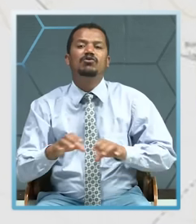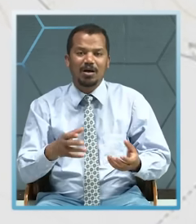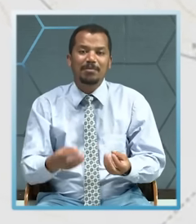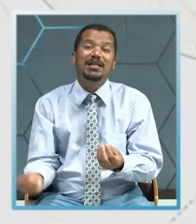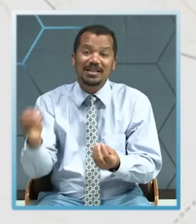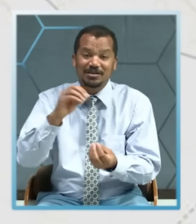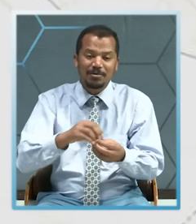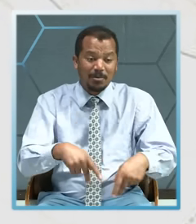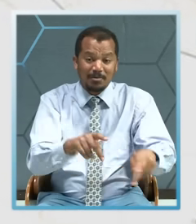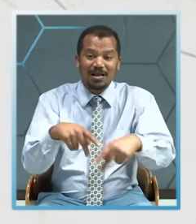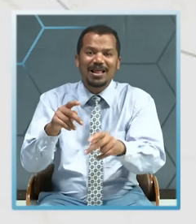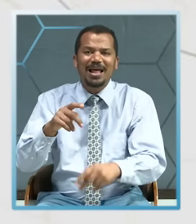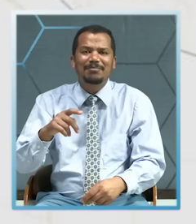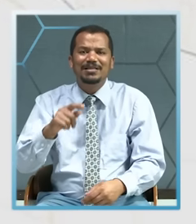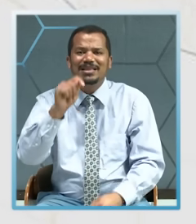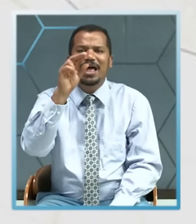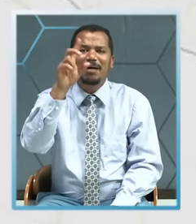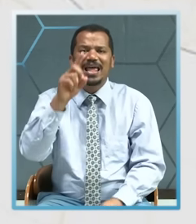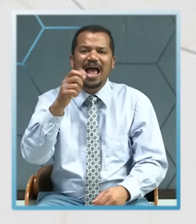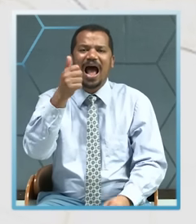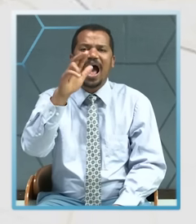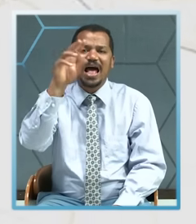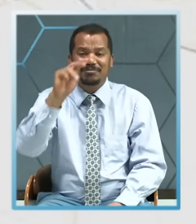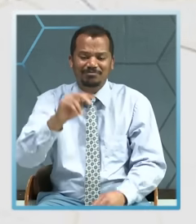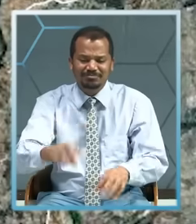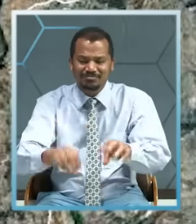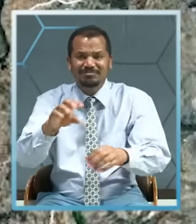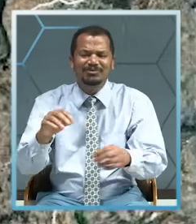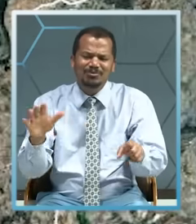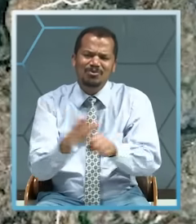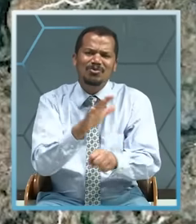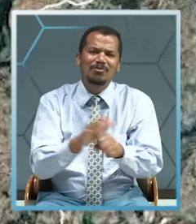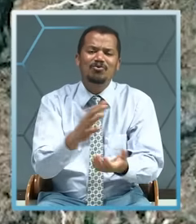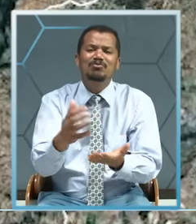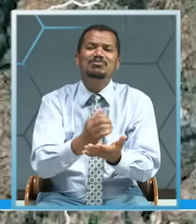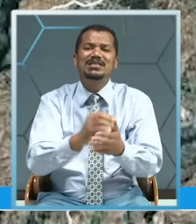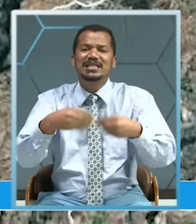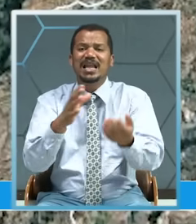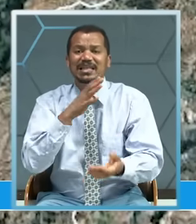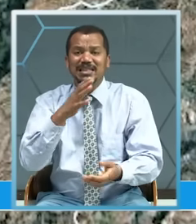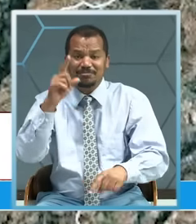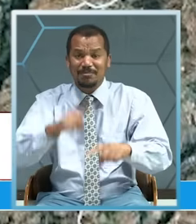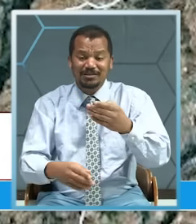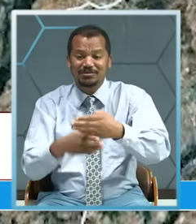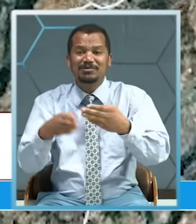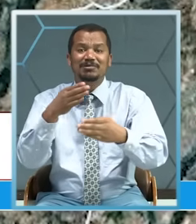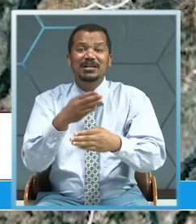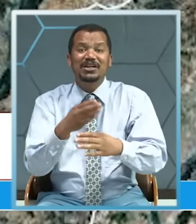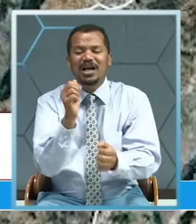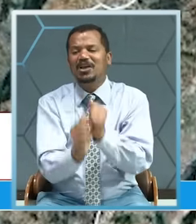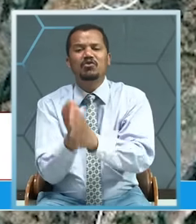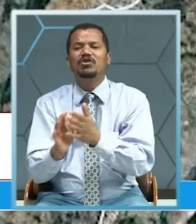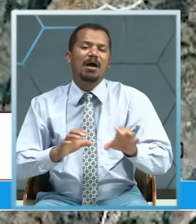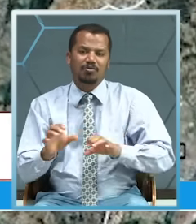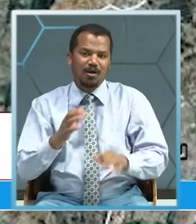እንዲበላበት አድርጓል። በተጨማሪም ማሳው በተባይና በአረም እንዲወረር በማድረግ ሰብሉ ሙሉ በሙሉ ምርት እንዳይሰጥ በሚችል ደረጃ